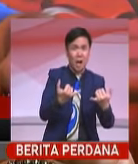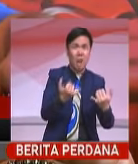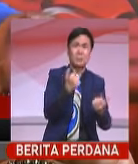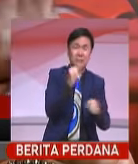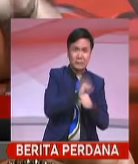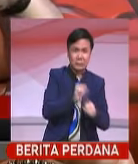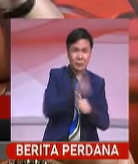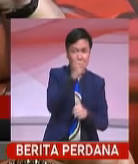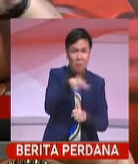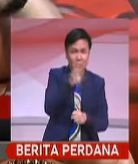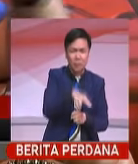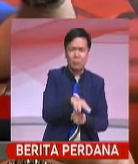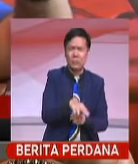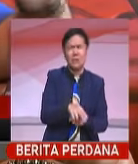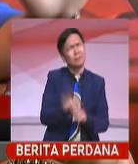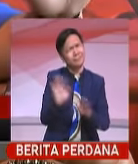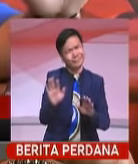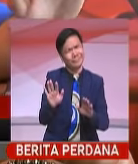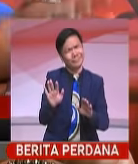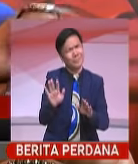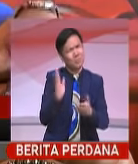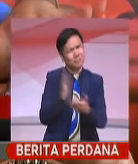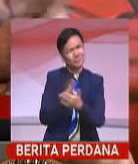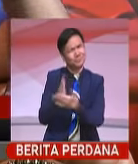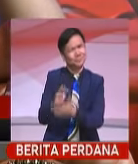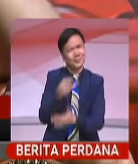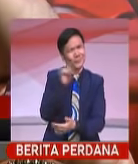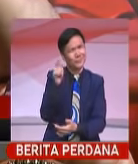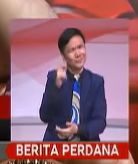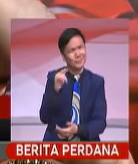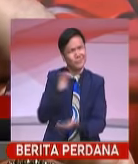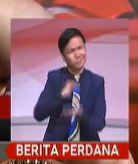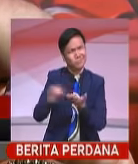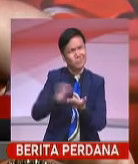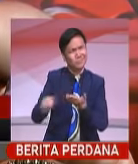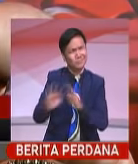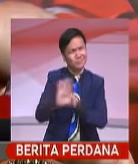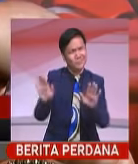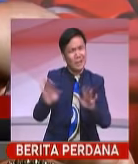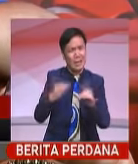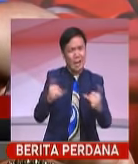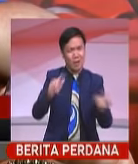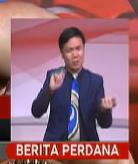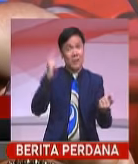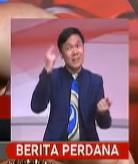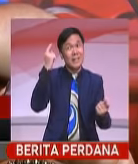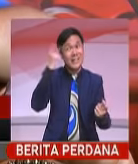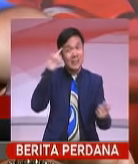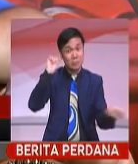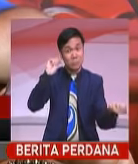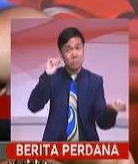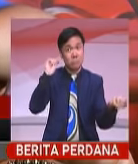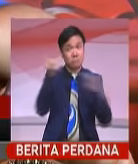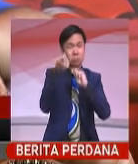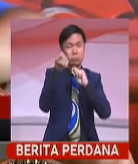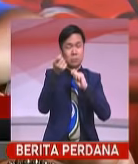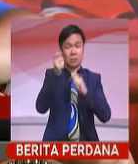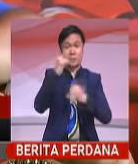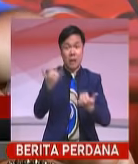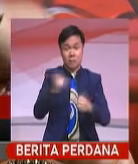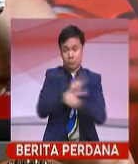tolonglah. Please stop all that. So, saya harap benda tu, the revolusi tu dia efek semua